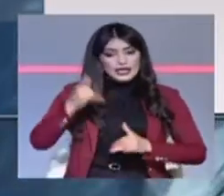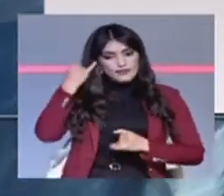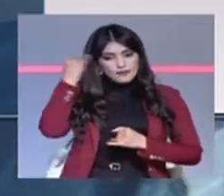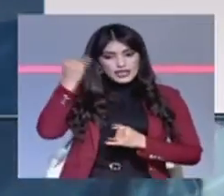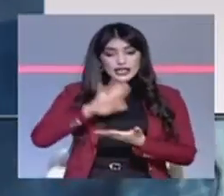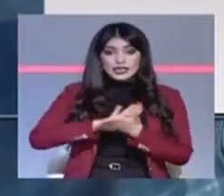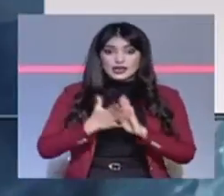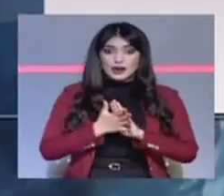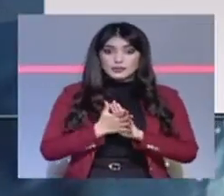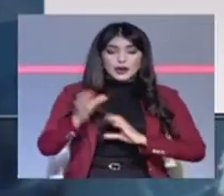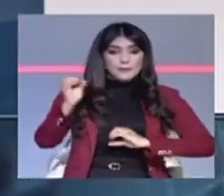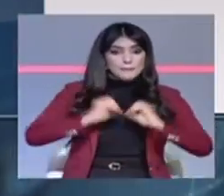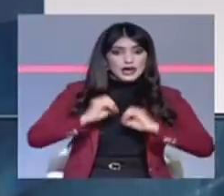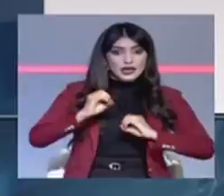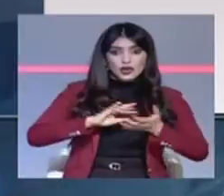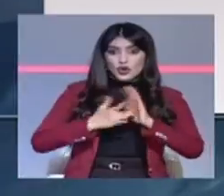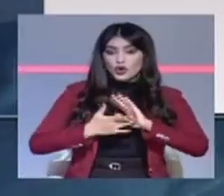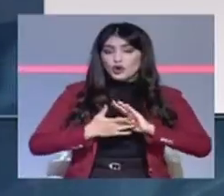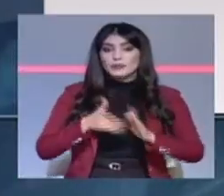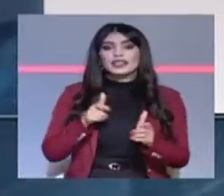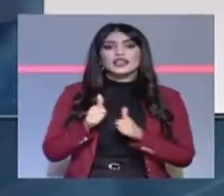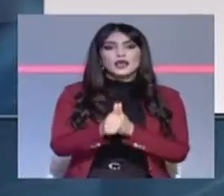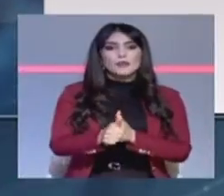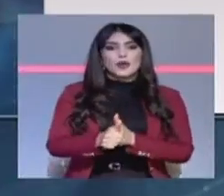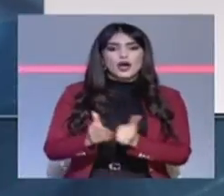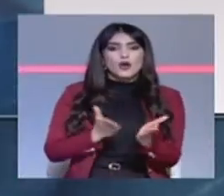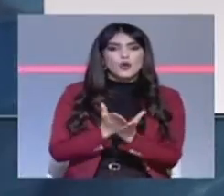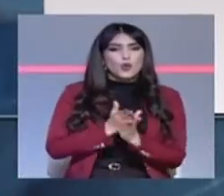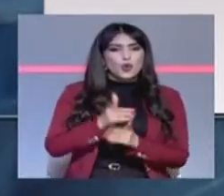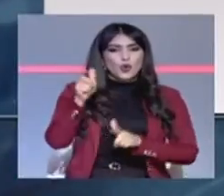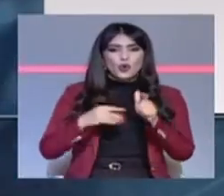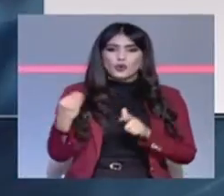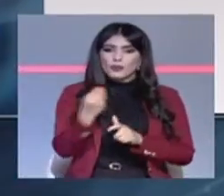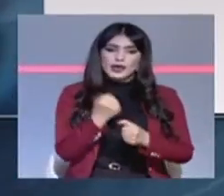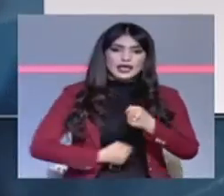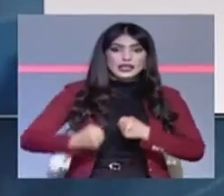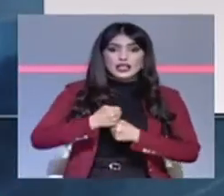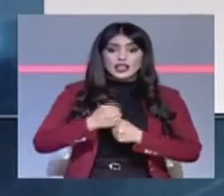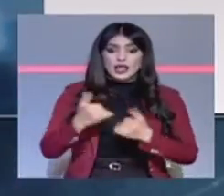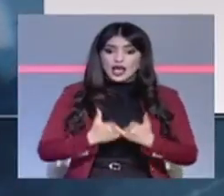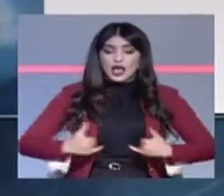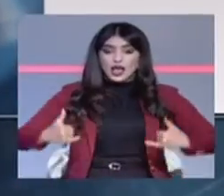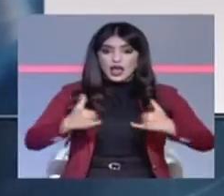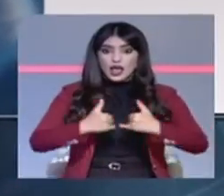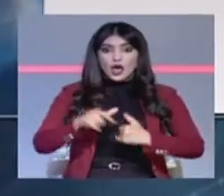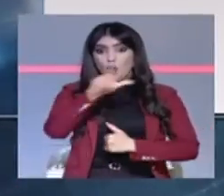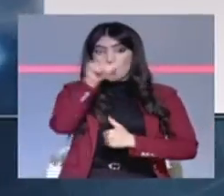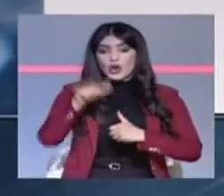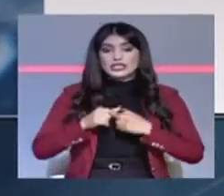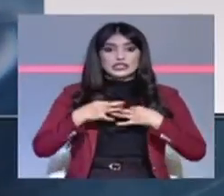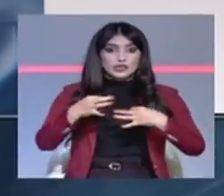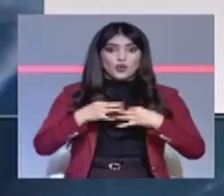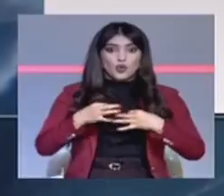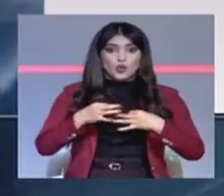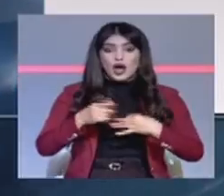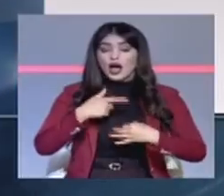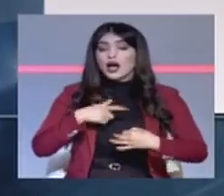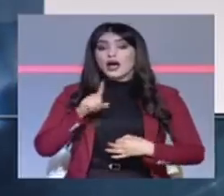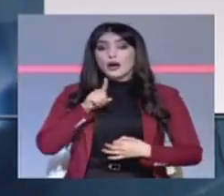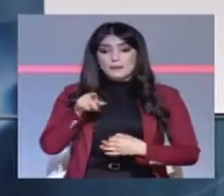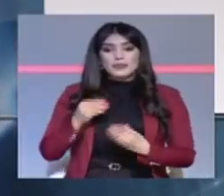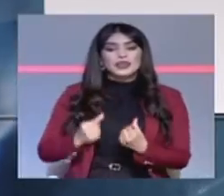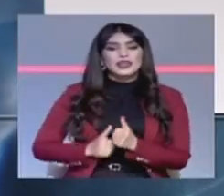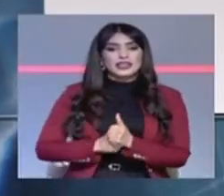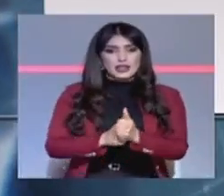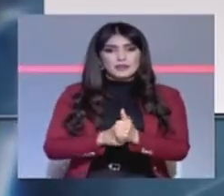والتنسيقيه الجهويه لحقوق الطفل احداث هيئه وطنيه مستقله او مفوض عام لحقوق الطفل وضمن